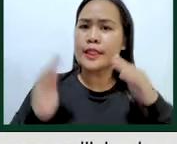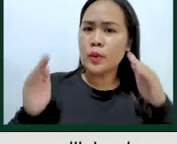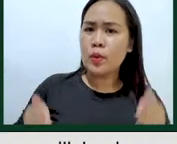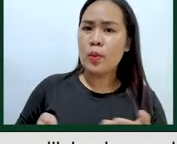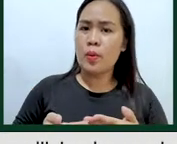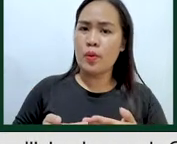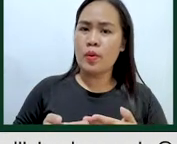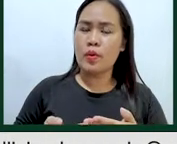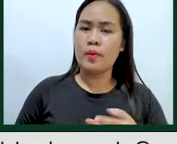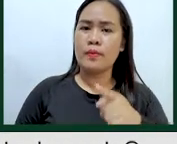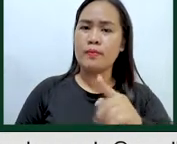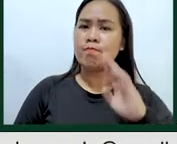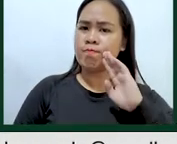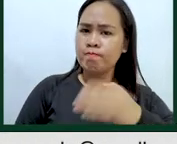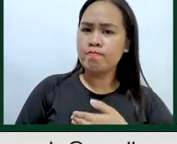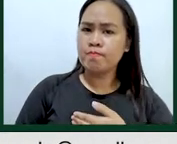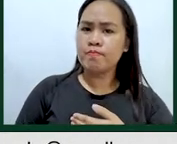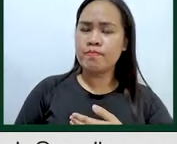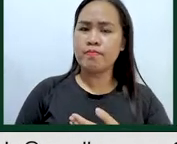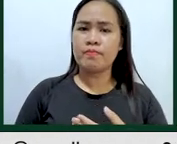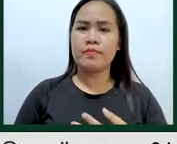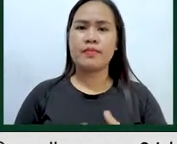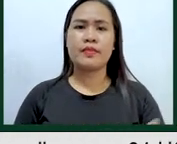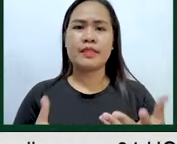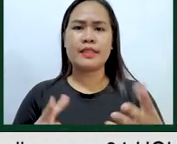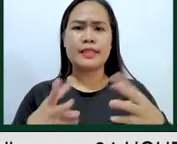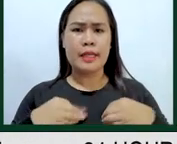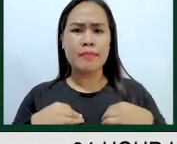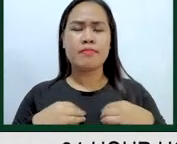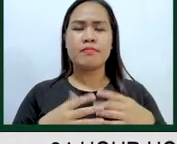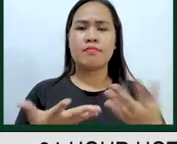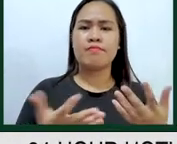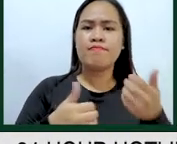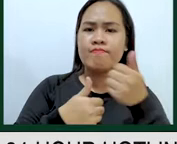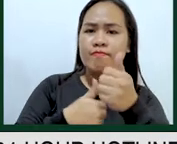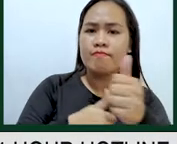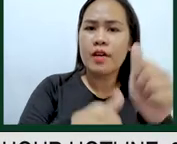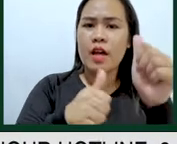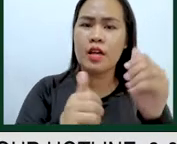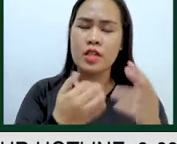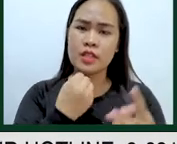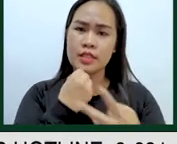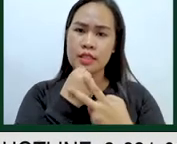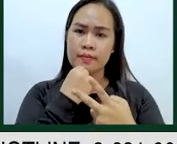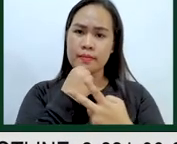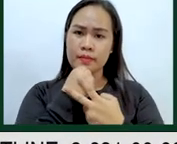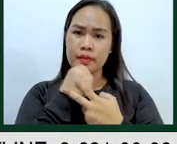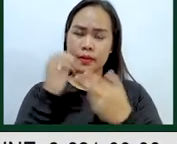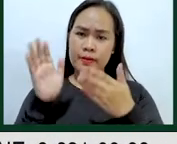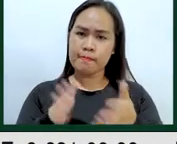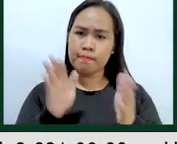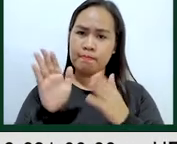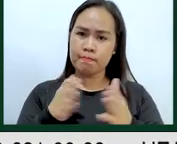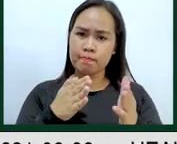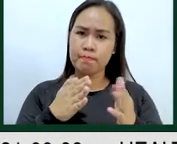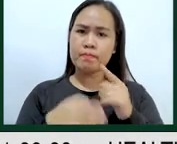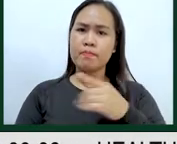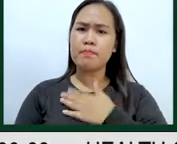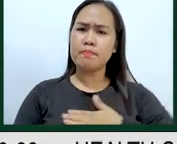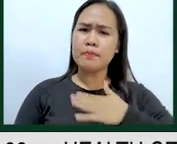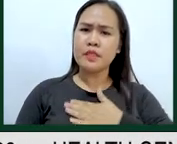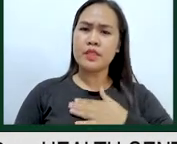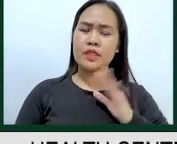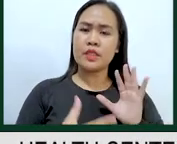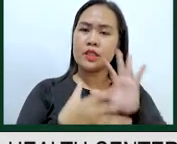possible. Of course, following safety protocols pa rin. Pero ang aking panawagan po sa aking mga kabarangay, mag-cooperate po tayo